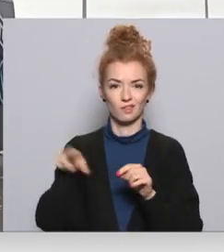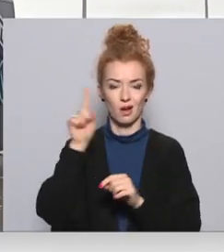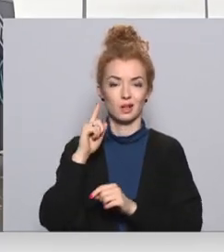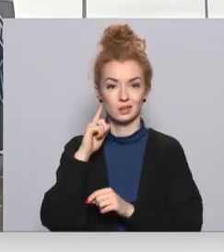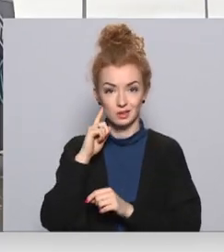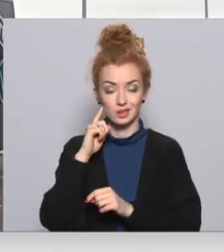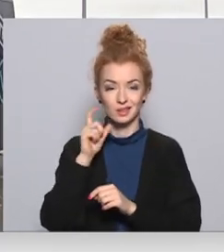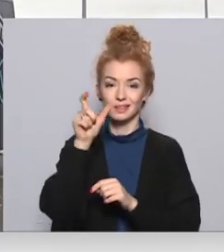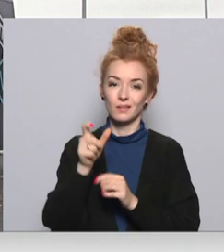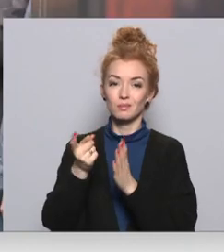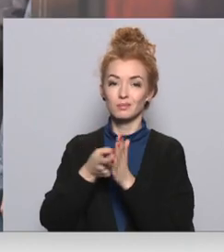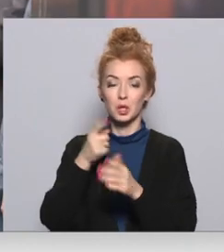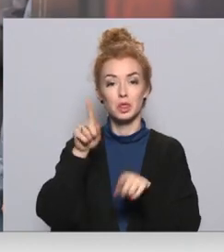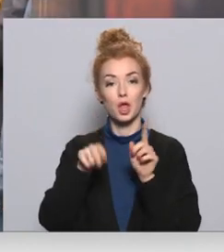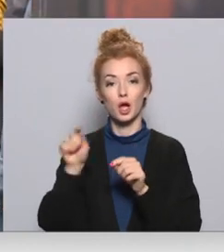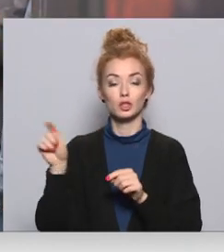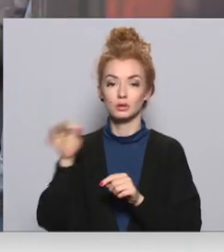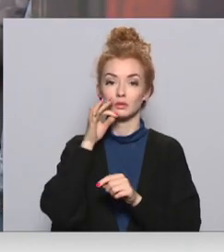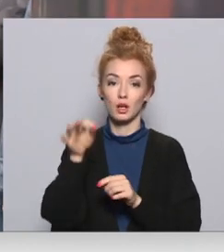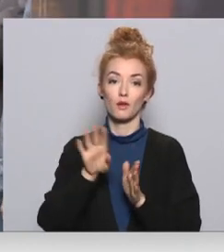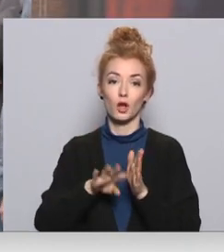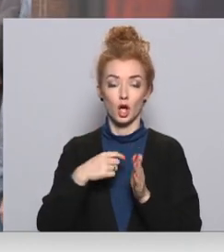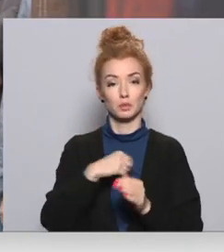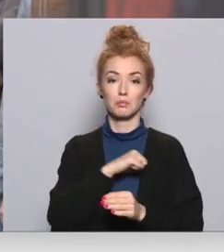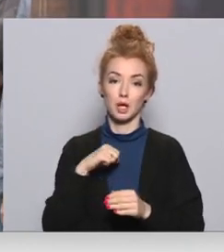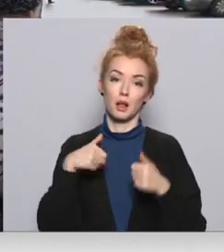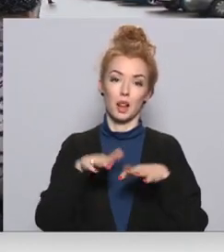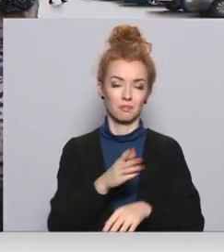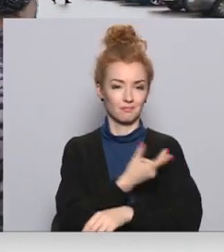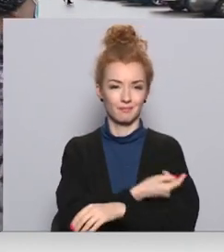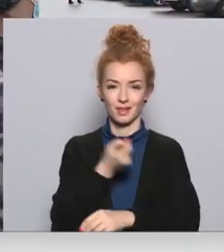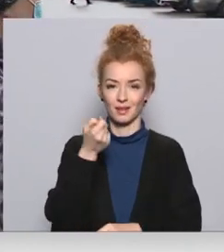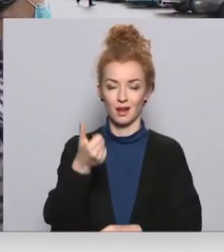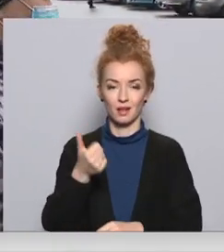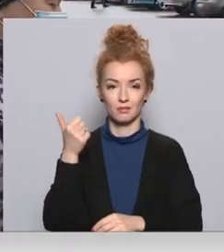No uzrunātajiem vien retais atbild, ka vakcinējs pašiniciatīvas vadīts.